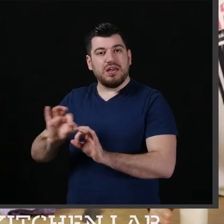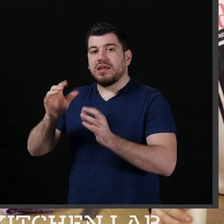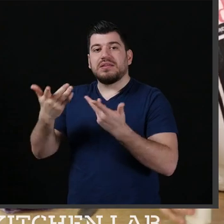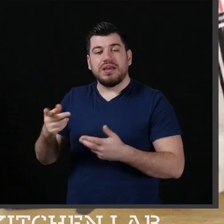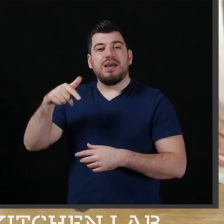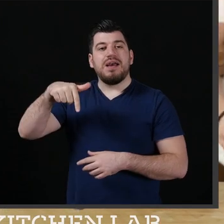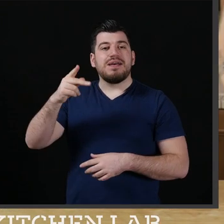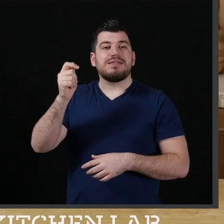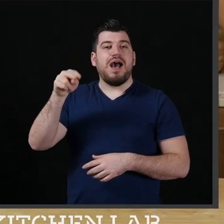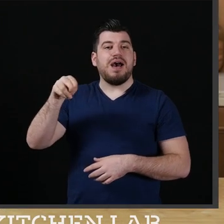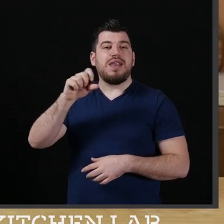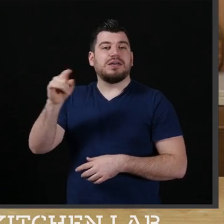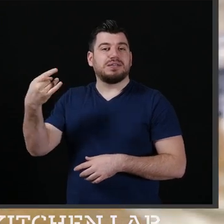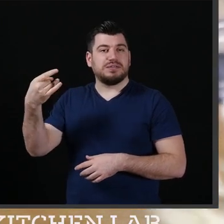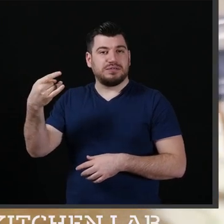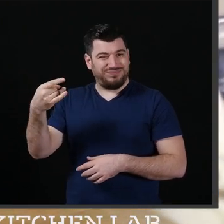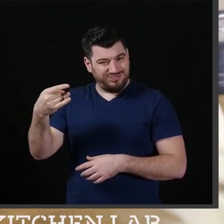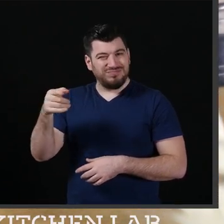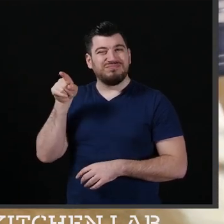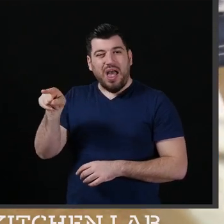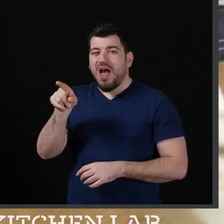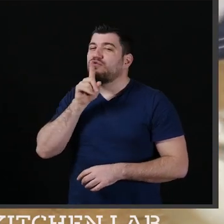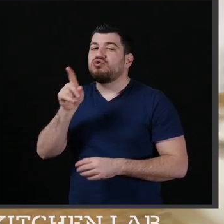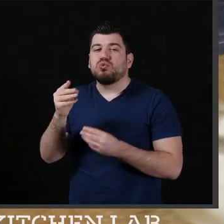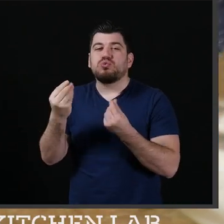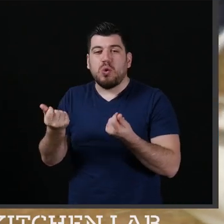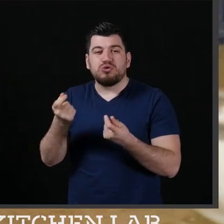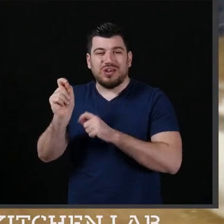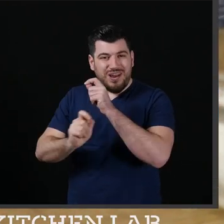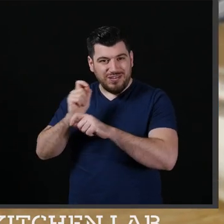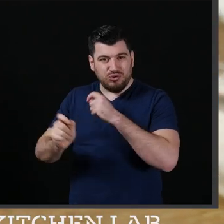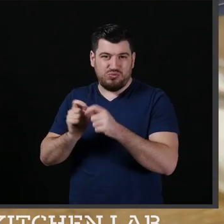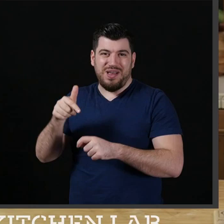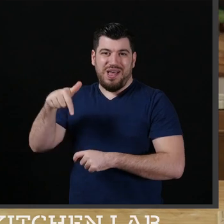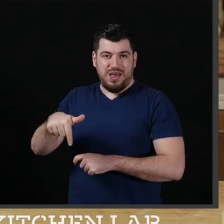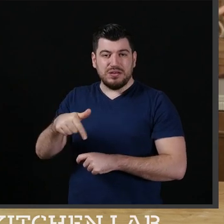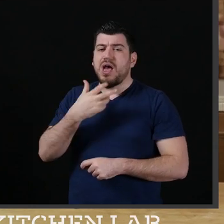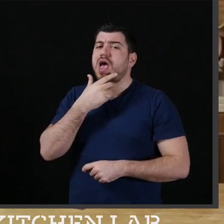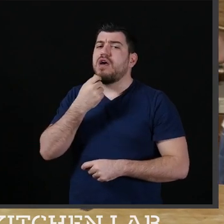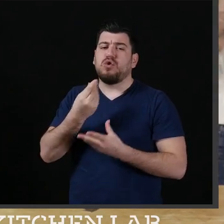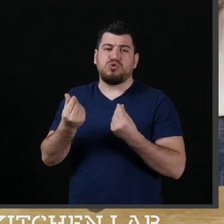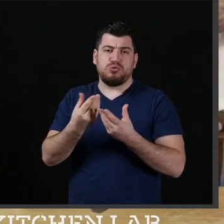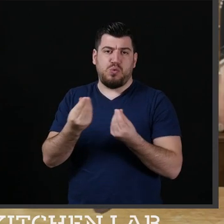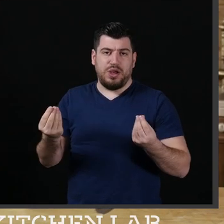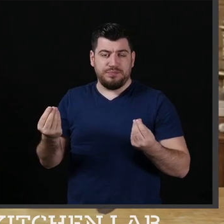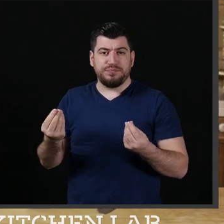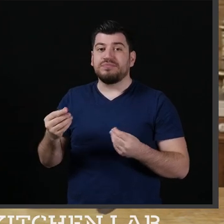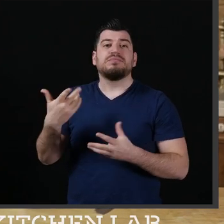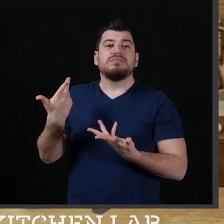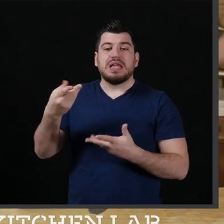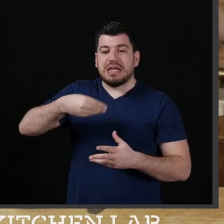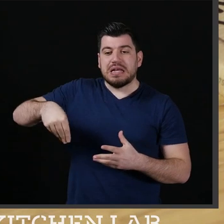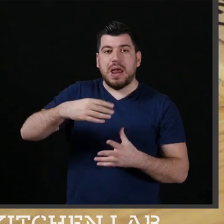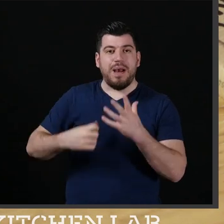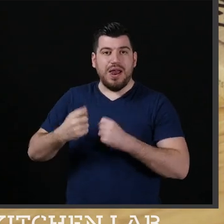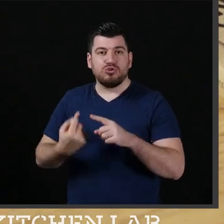τα πράγματα είναι πολύ απλά. Αυτός είναι ο ακίστικος τρόπος για να φτιάχνουμε γκανάζ. Ο πιο εύκολος. κρέμα γάλακτος και